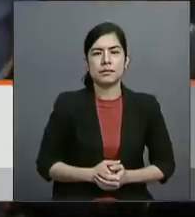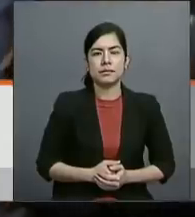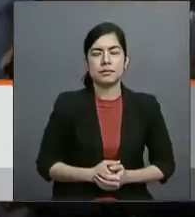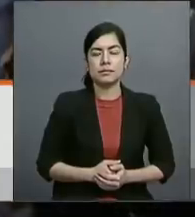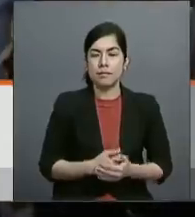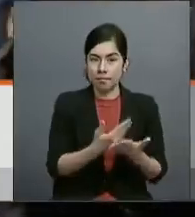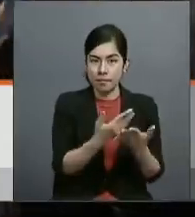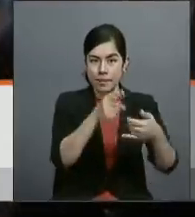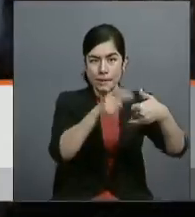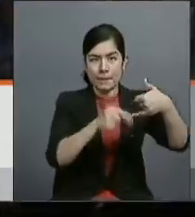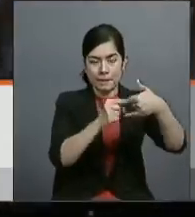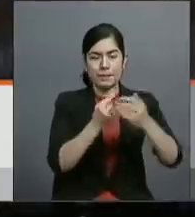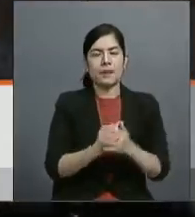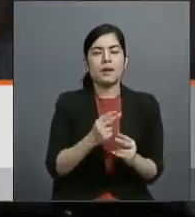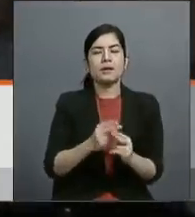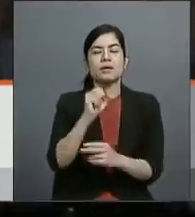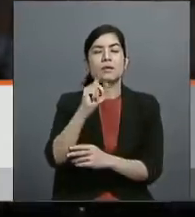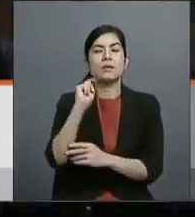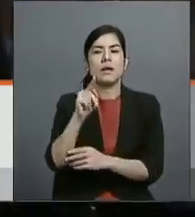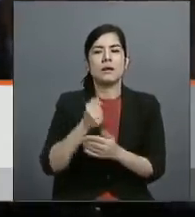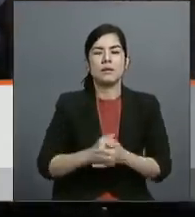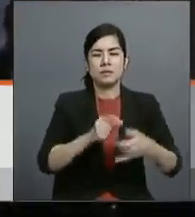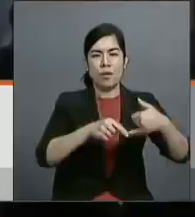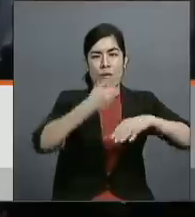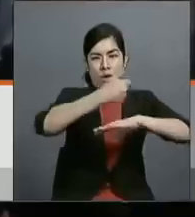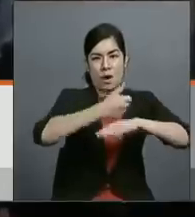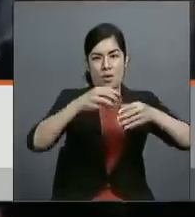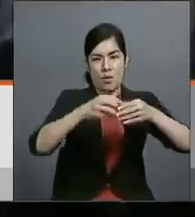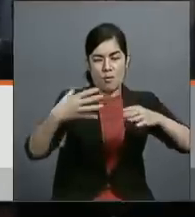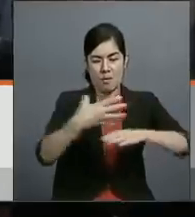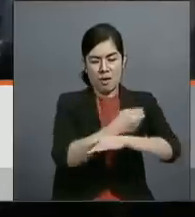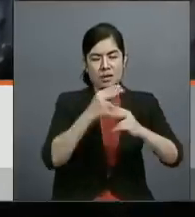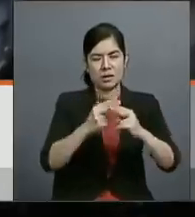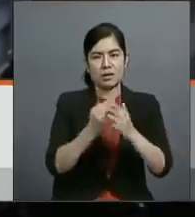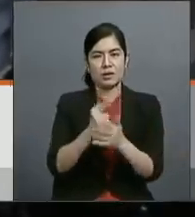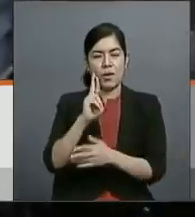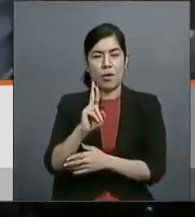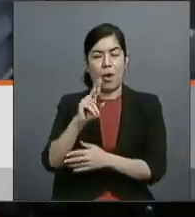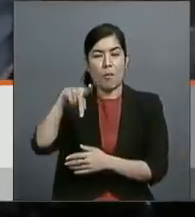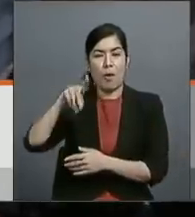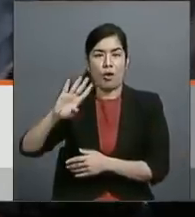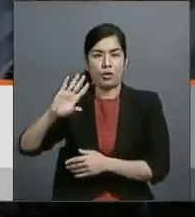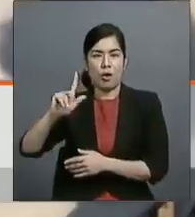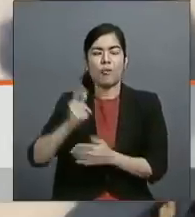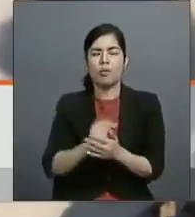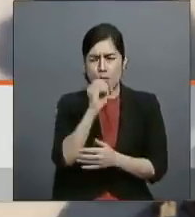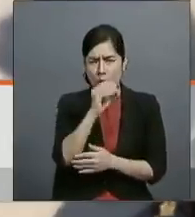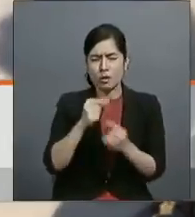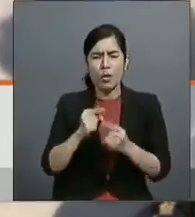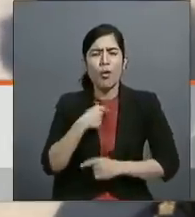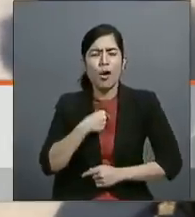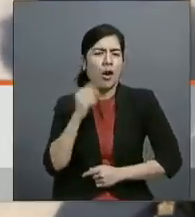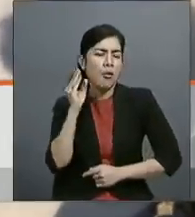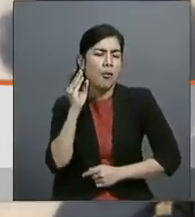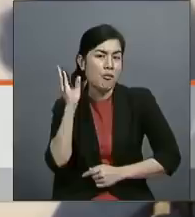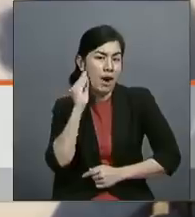ขณะที่นายสุเทพเทือกสุบรรณแกนนำผู้ก่อตั้งพรรครวมพลังประชาชาติไทยหรือว่ารปช.ยอมรับว่าเคยฟังและชื่นชอบเพ